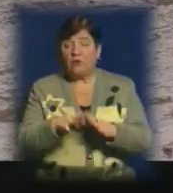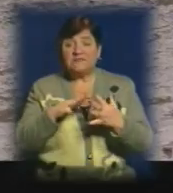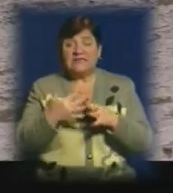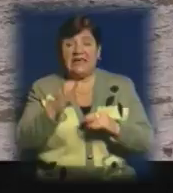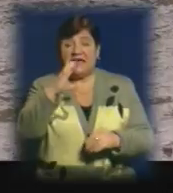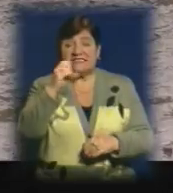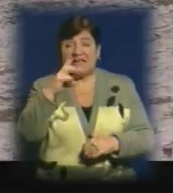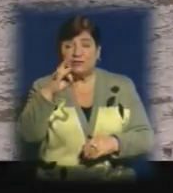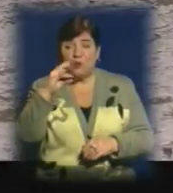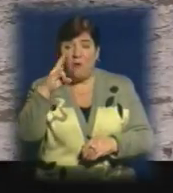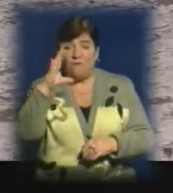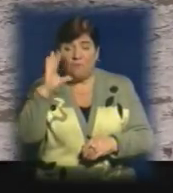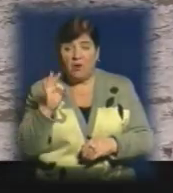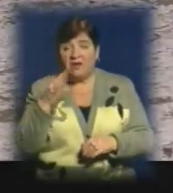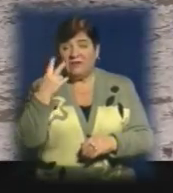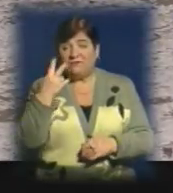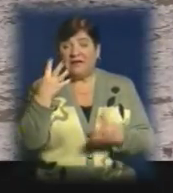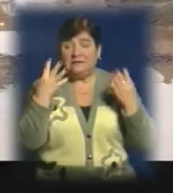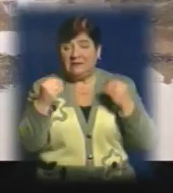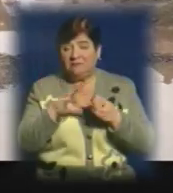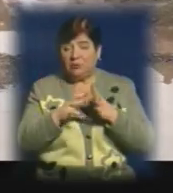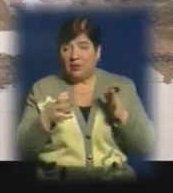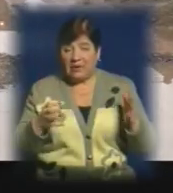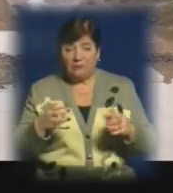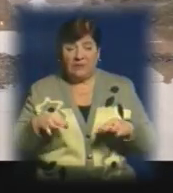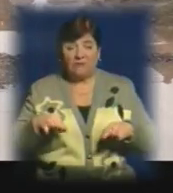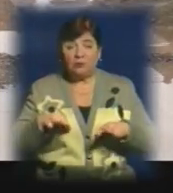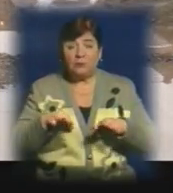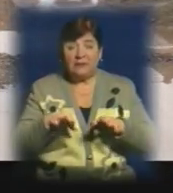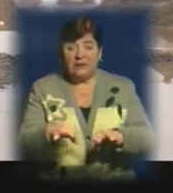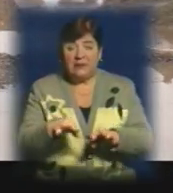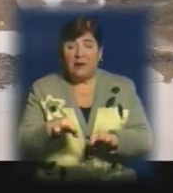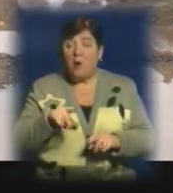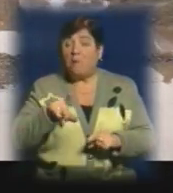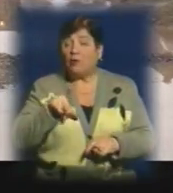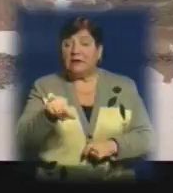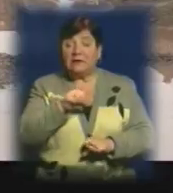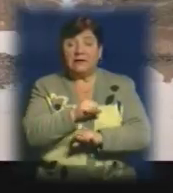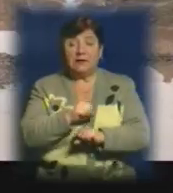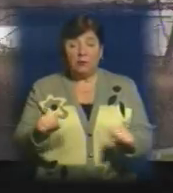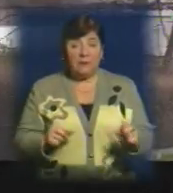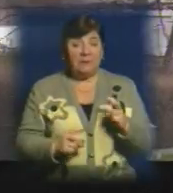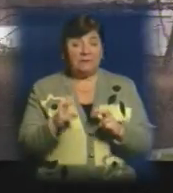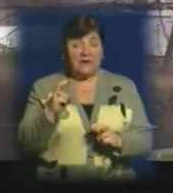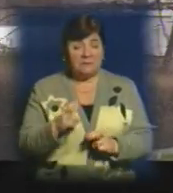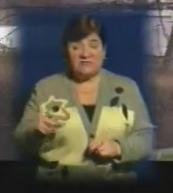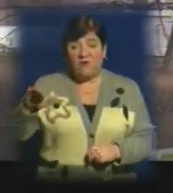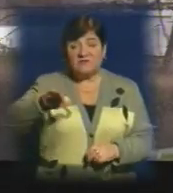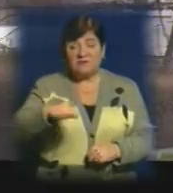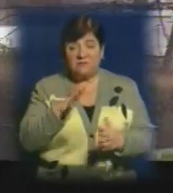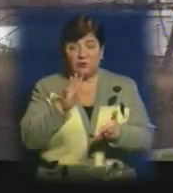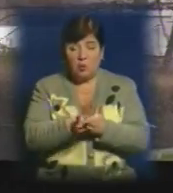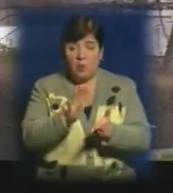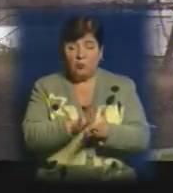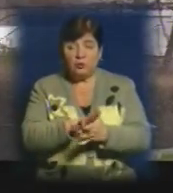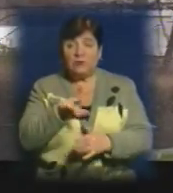Сасово Виноградівського району ще 2 дні тому. Легкові автомобілі тут проїхати не могли, а машина підприємства з вивозу побутових